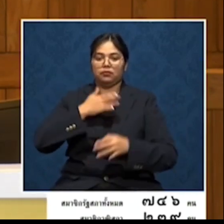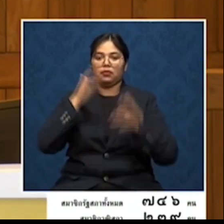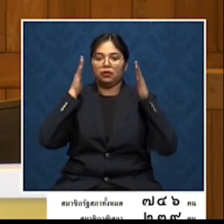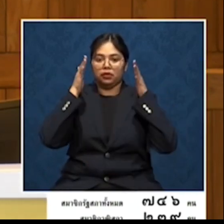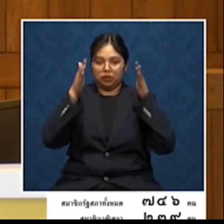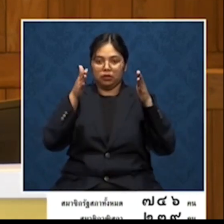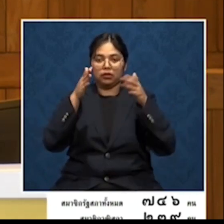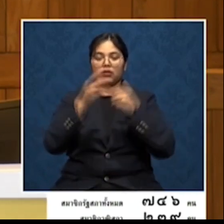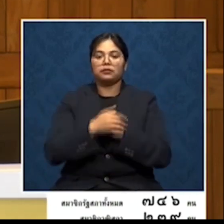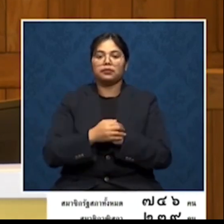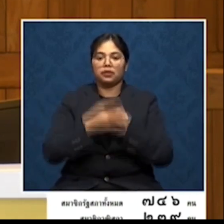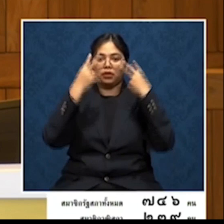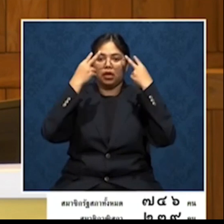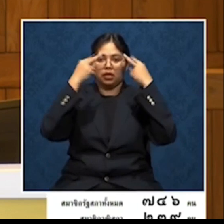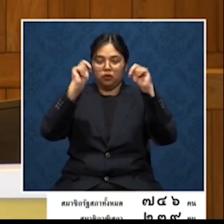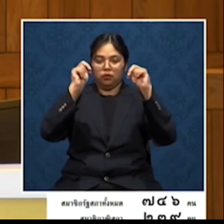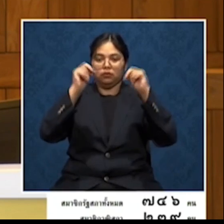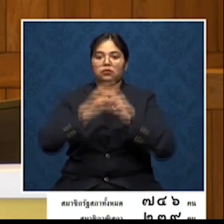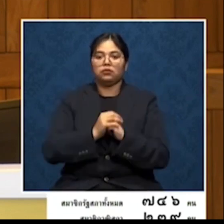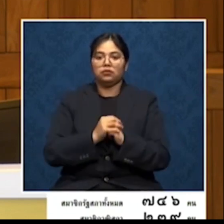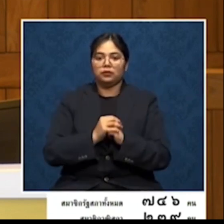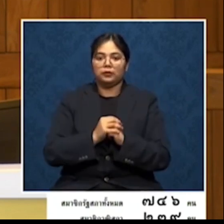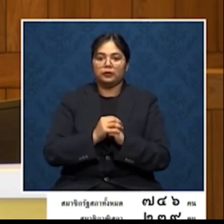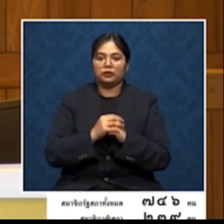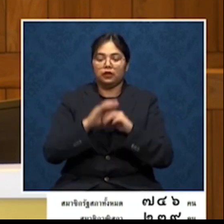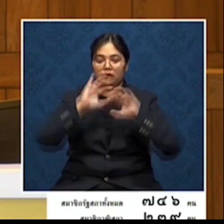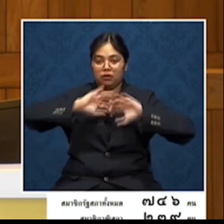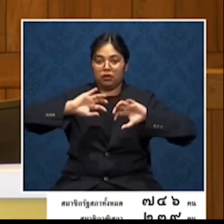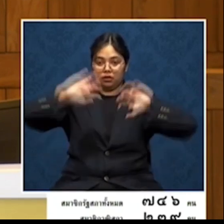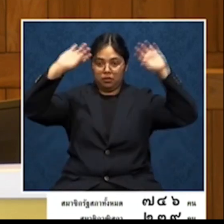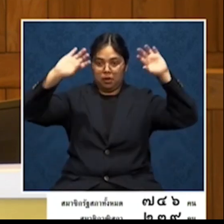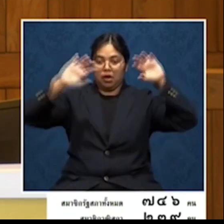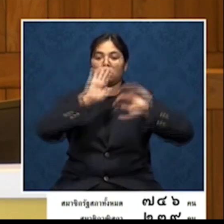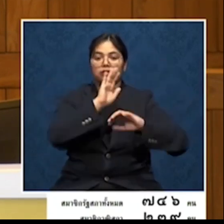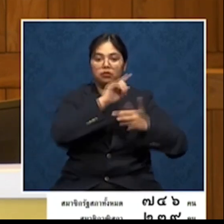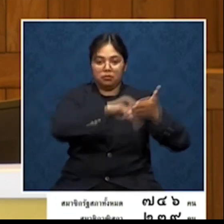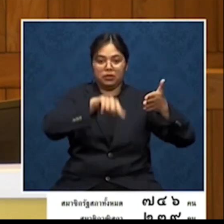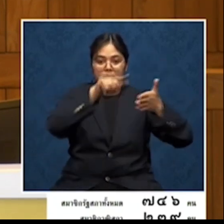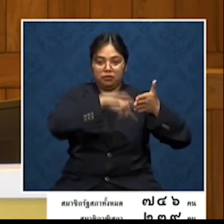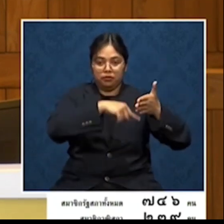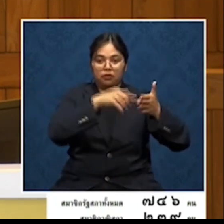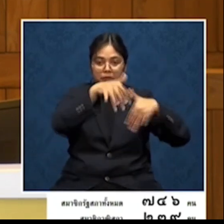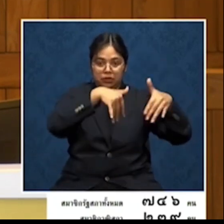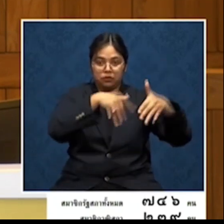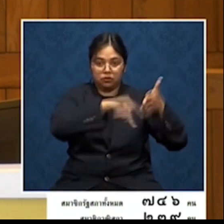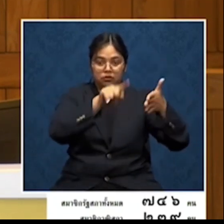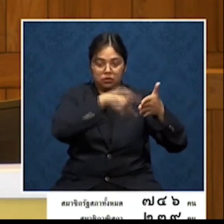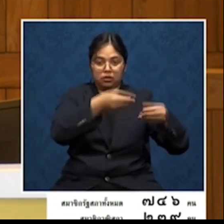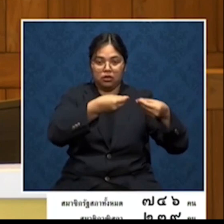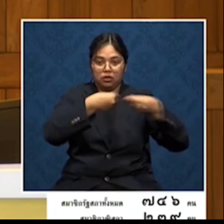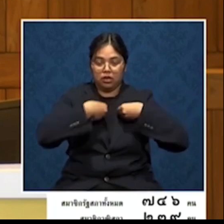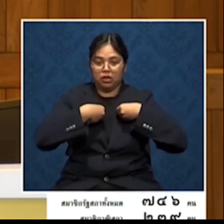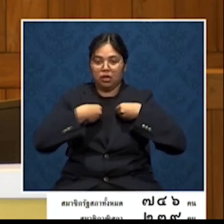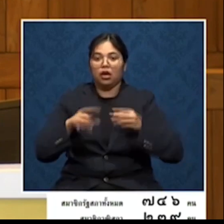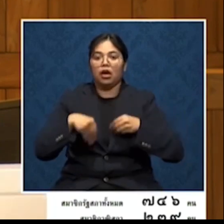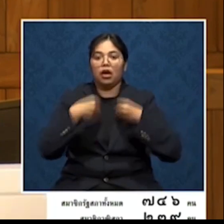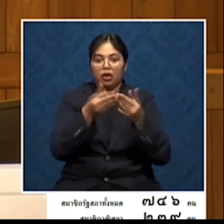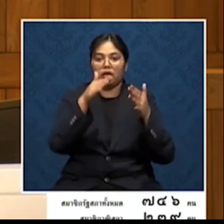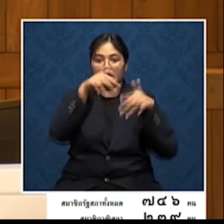บจะเป็นายกวรกลตรี จันำผารทบานที่เป็ของประชาชน คนทยทุกคนครั ขบคุครั